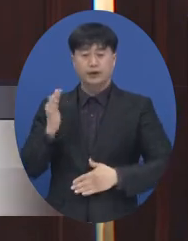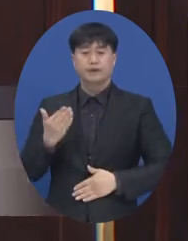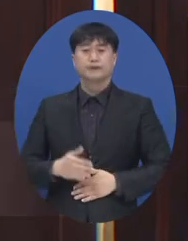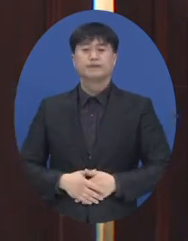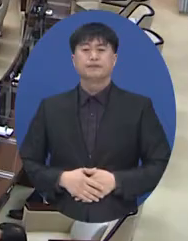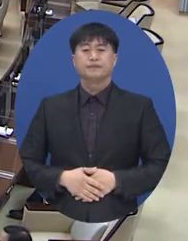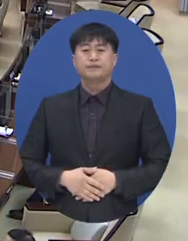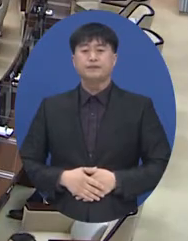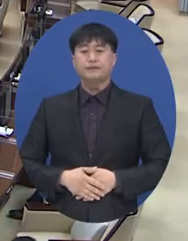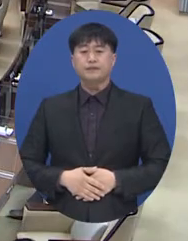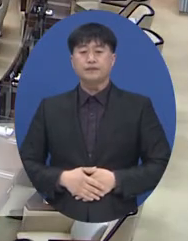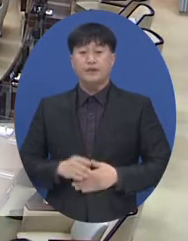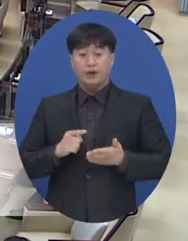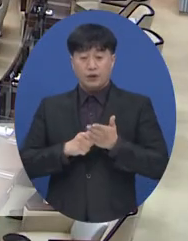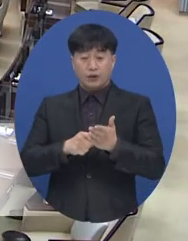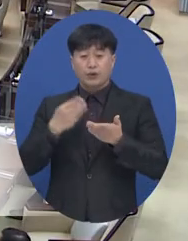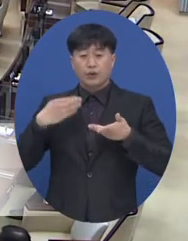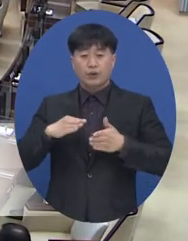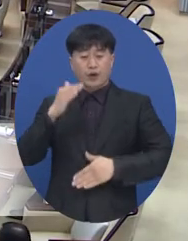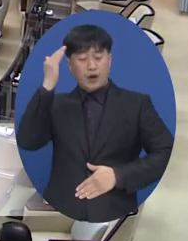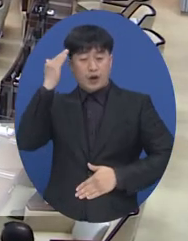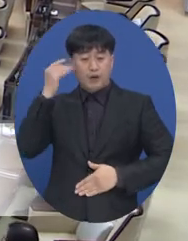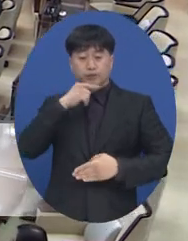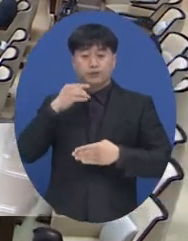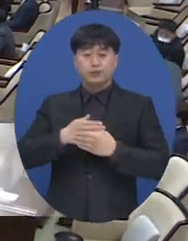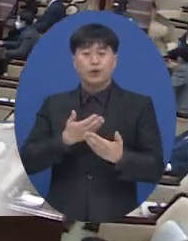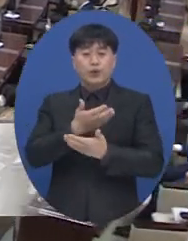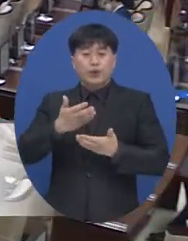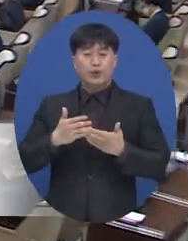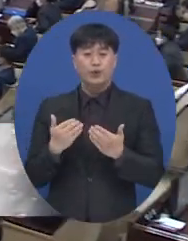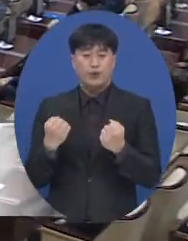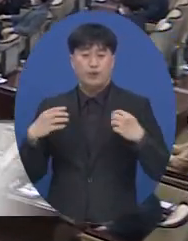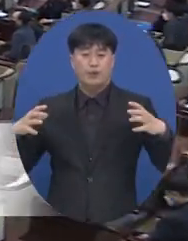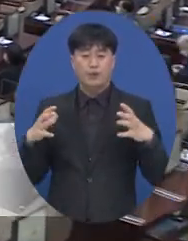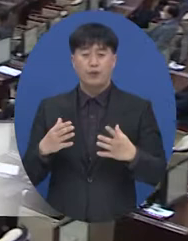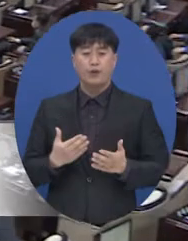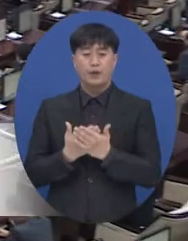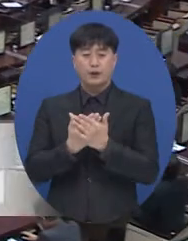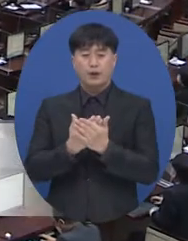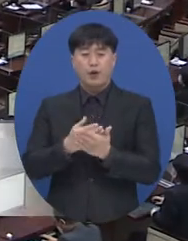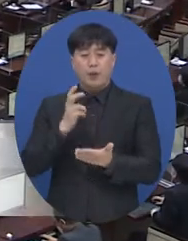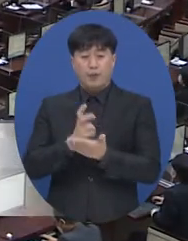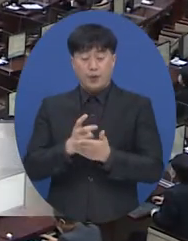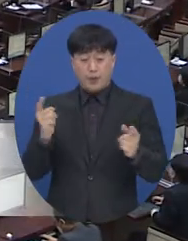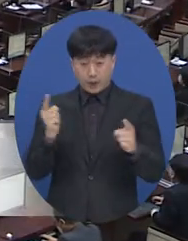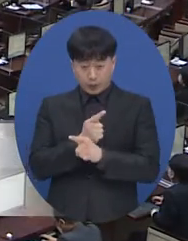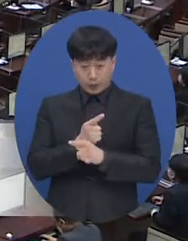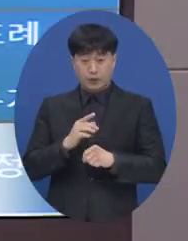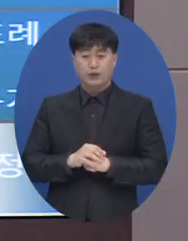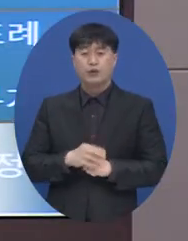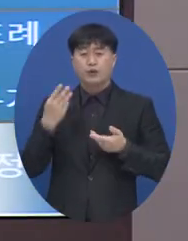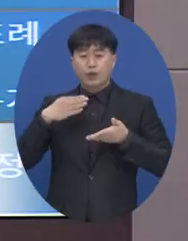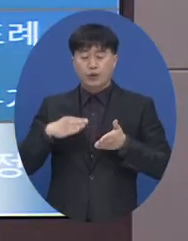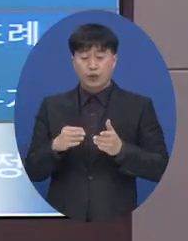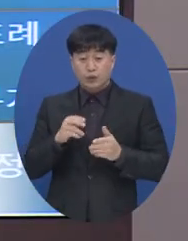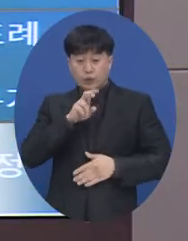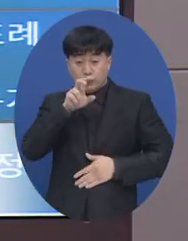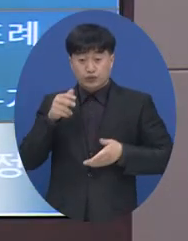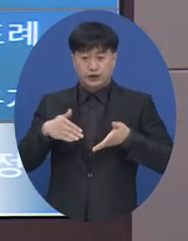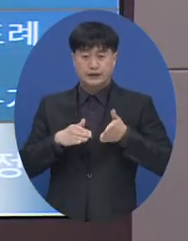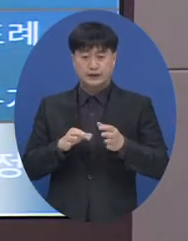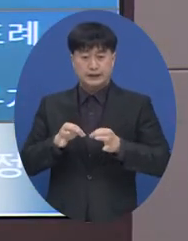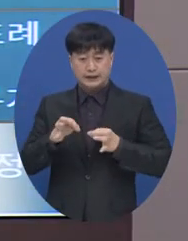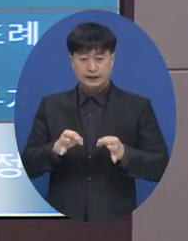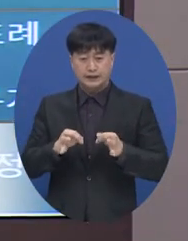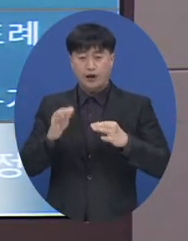하게 되었습니다 안건 으론 경기도 남북교류협력 에 증진 및 운용에 관한 조례 일부개정조례안 과 경기도 골목상권